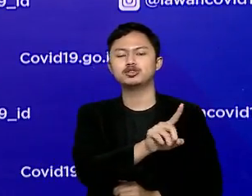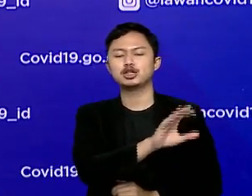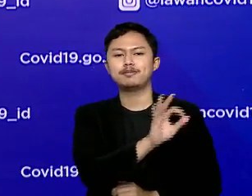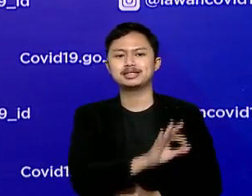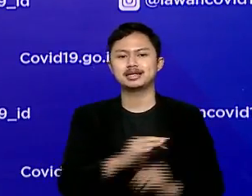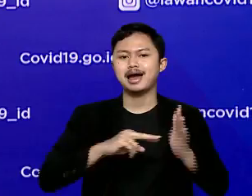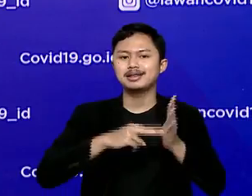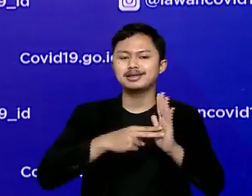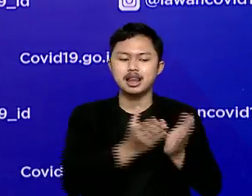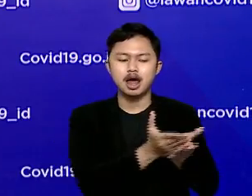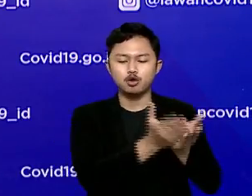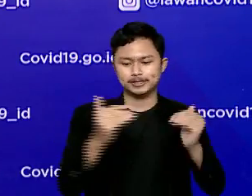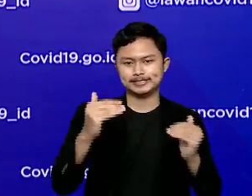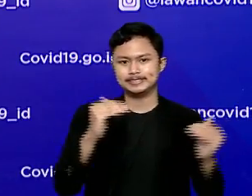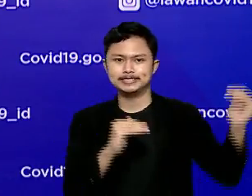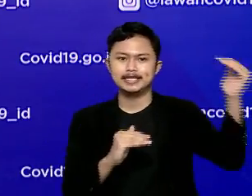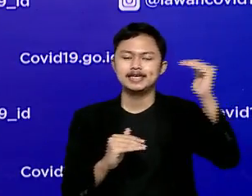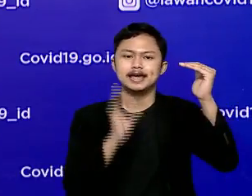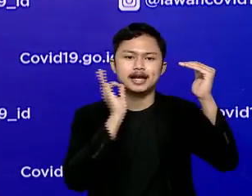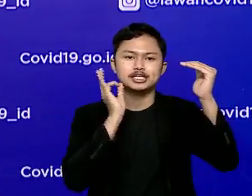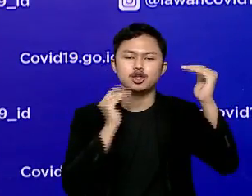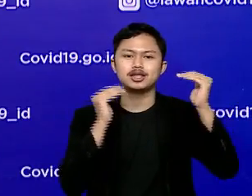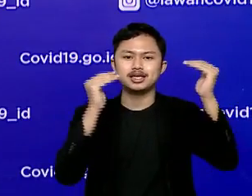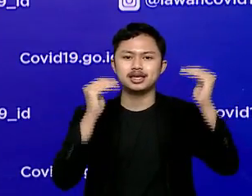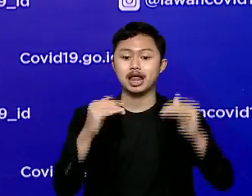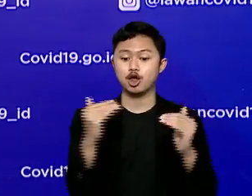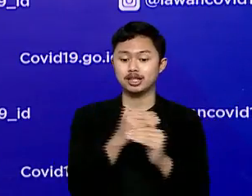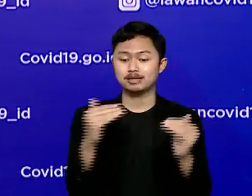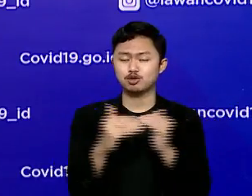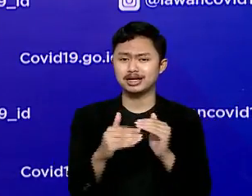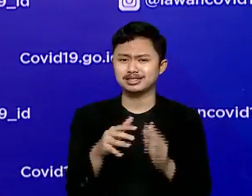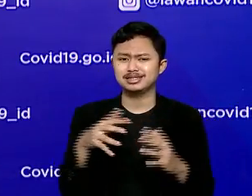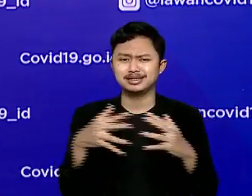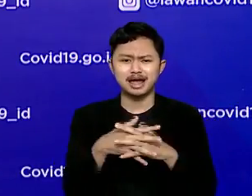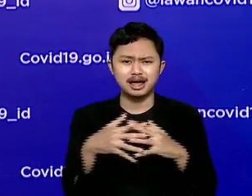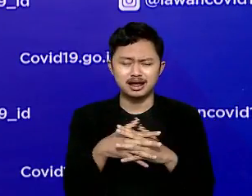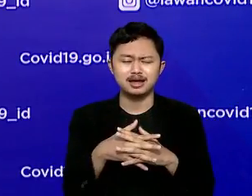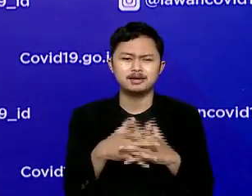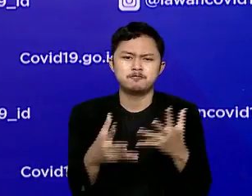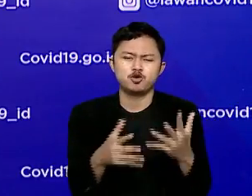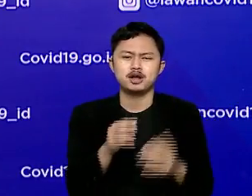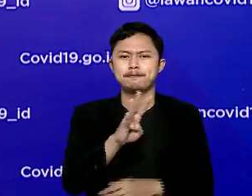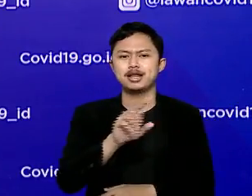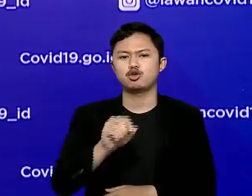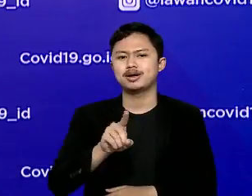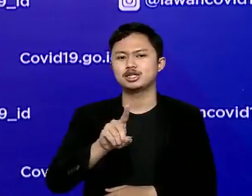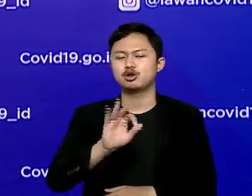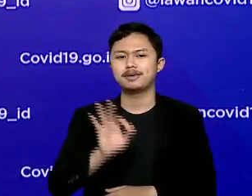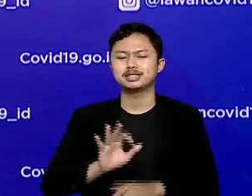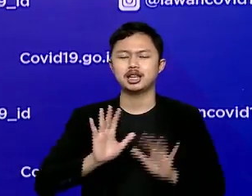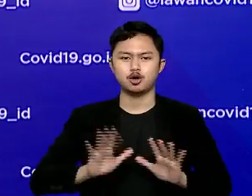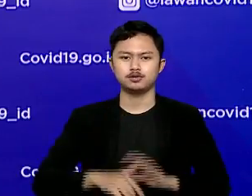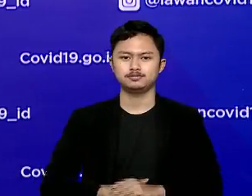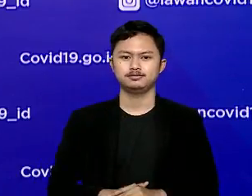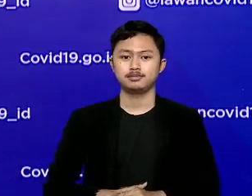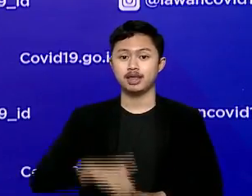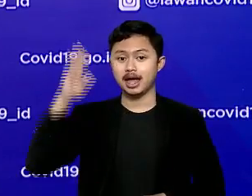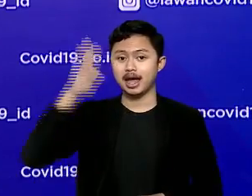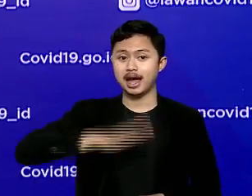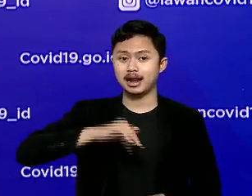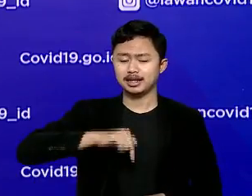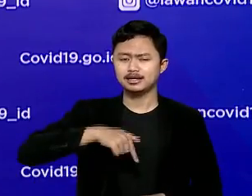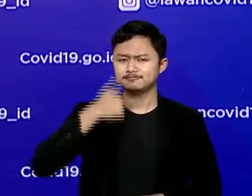5,41%, dan di pintu darat 1,3%. Pada hari ini saya akan menyampaikan